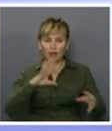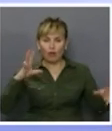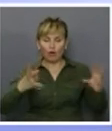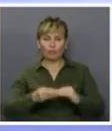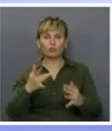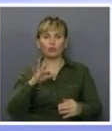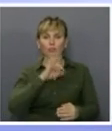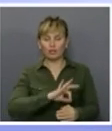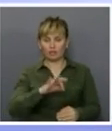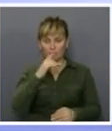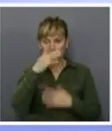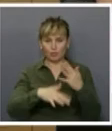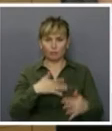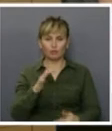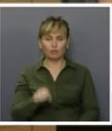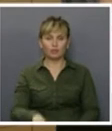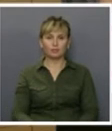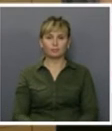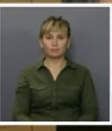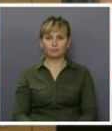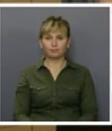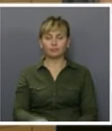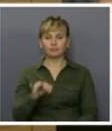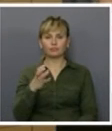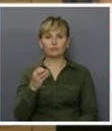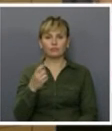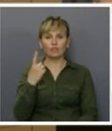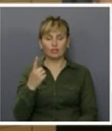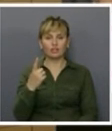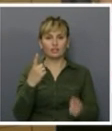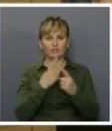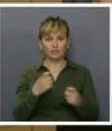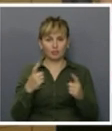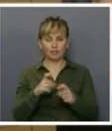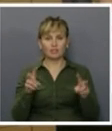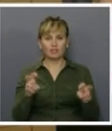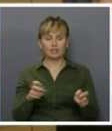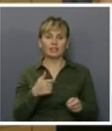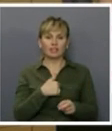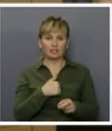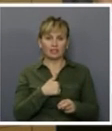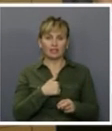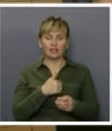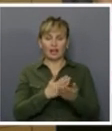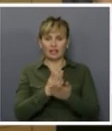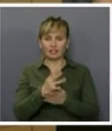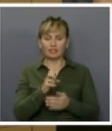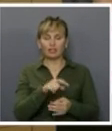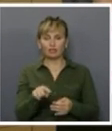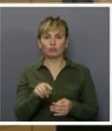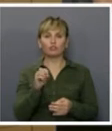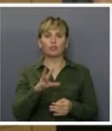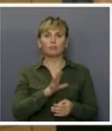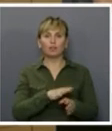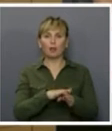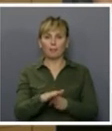своих перспектив. Ну, в общем, да, тоже правильно. Еще один информационный тренд, да, я как бы ориентируюсь на то, чем были